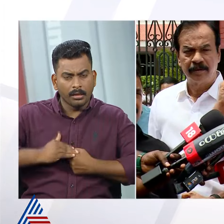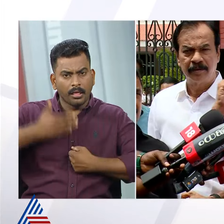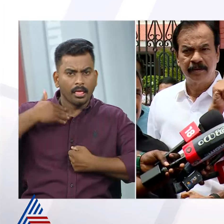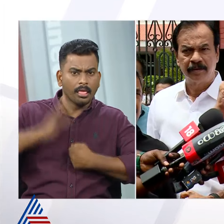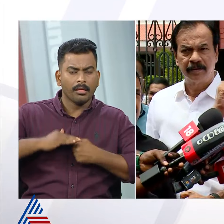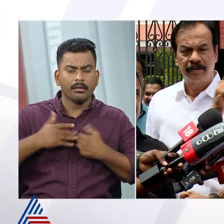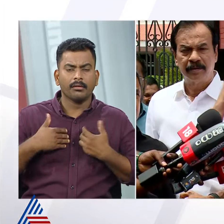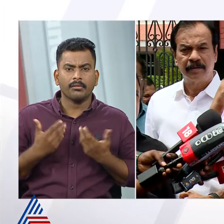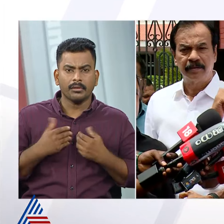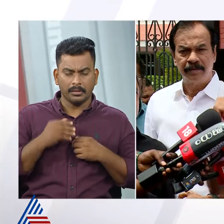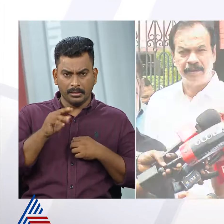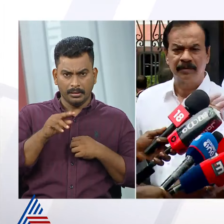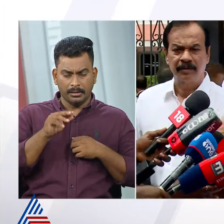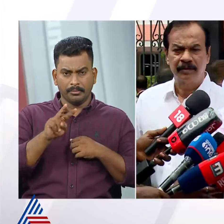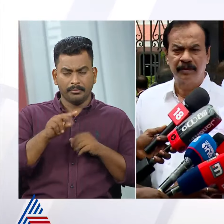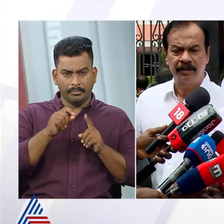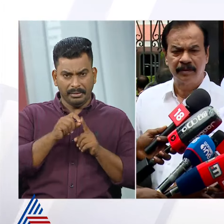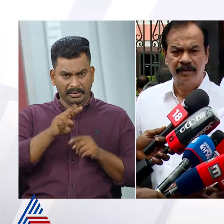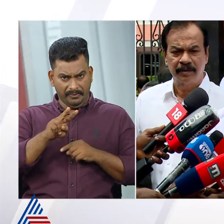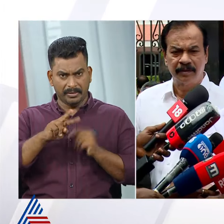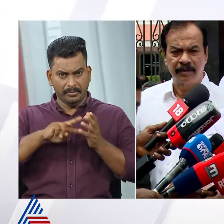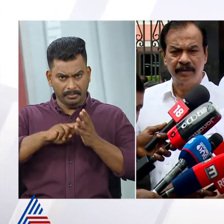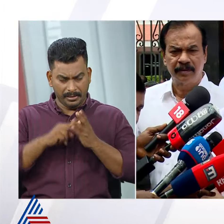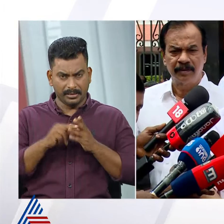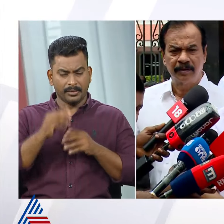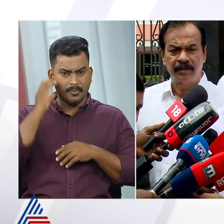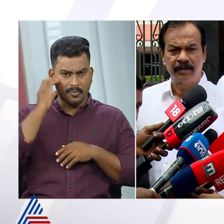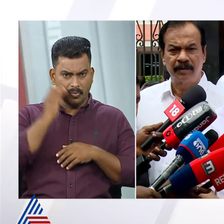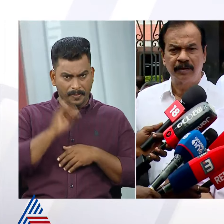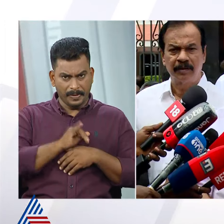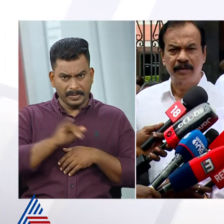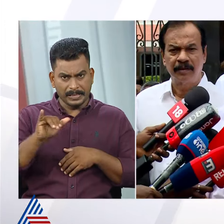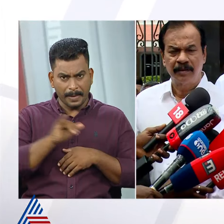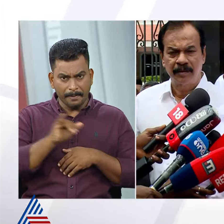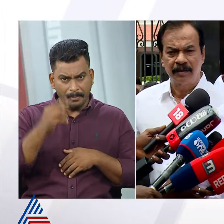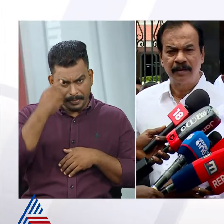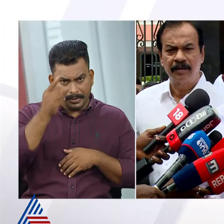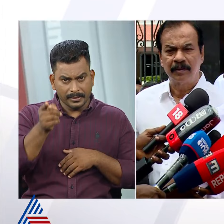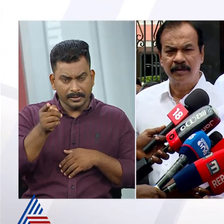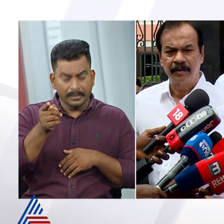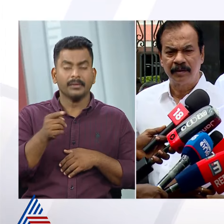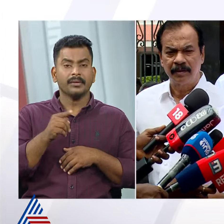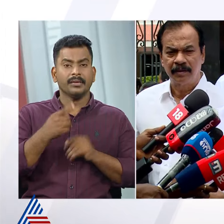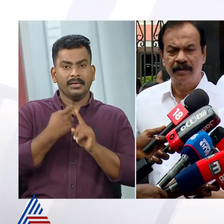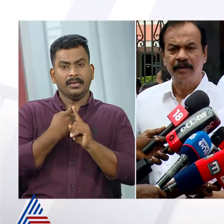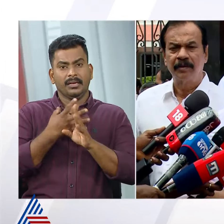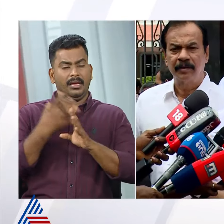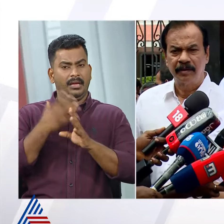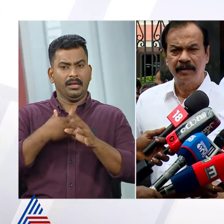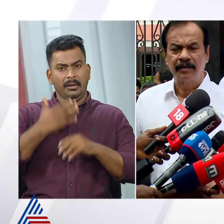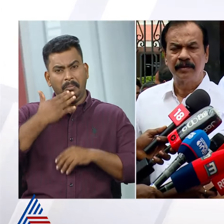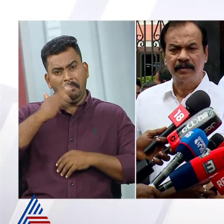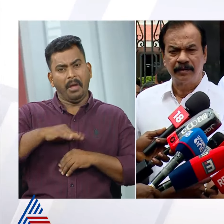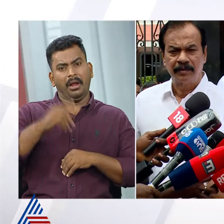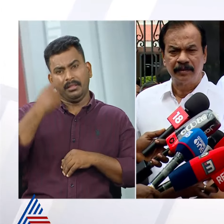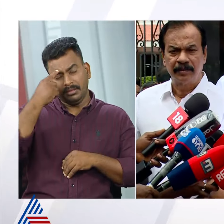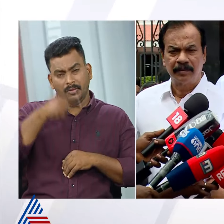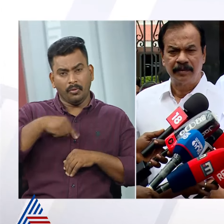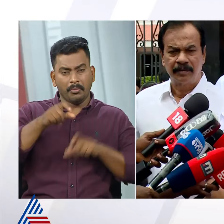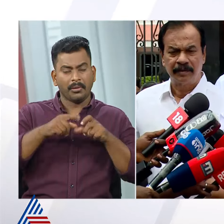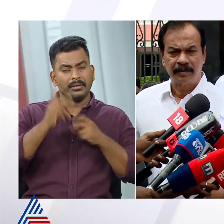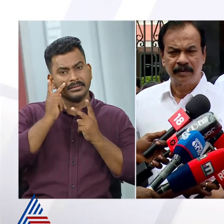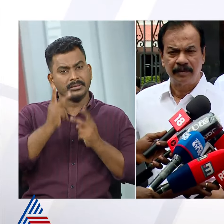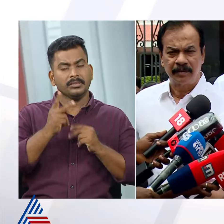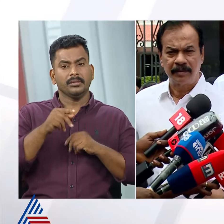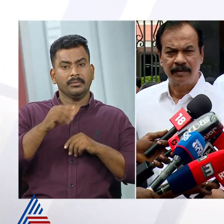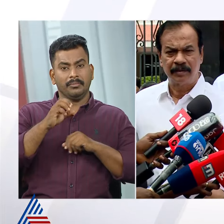വിജയൻ നരേന്ദ്രമോദി ആകാൻ ശ്രമിക്കുകയാണ്. അവ കേരളത്തെക്കുറിച്ച് വളരെ മോശമായ ഒരു ഇമേജ് ദേശീയ തലത്തിൽ ഉണ്ടാക്കുക.